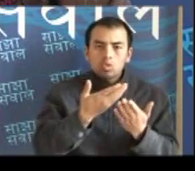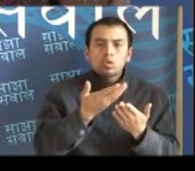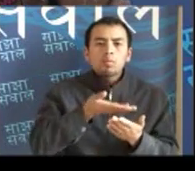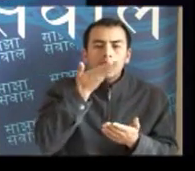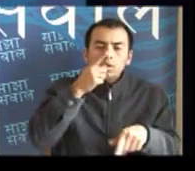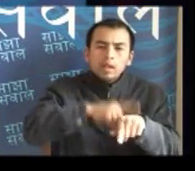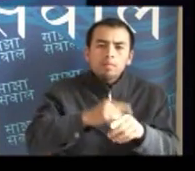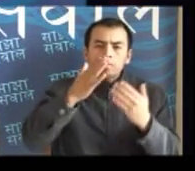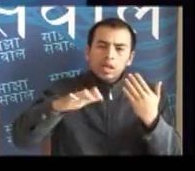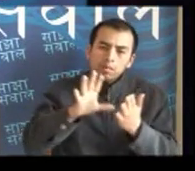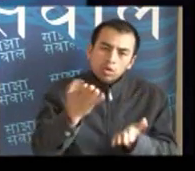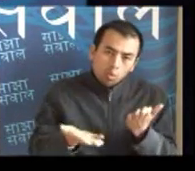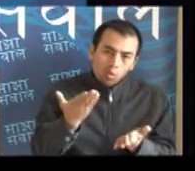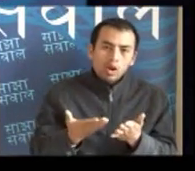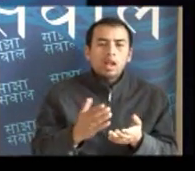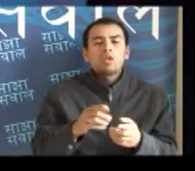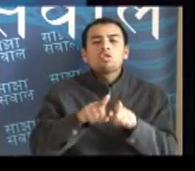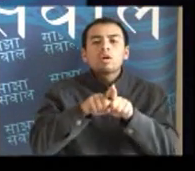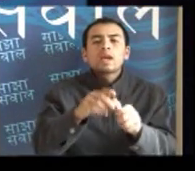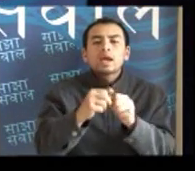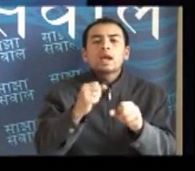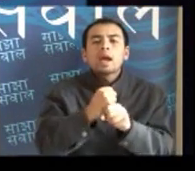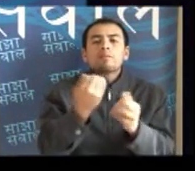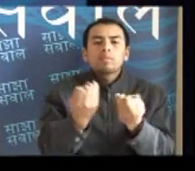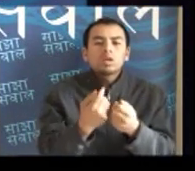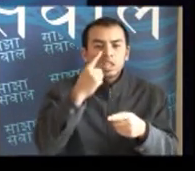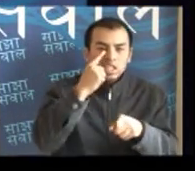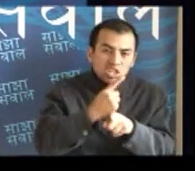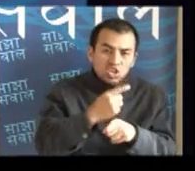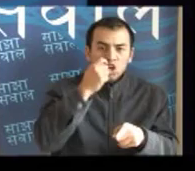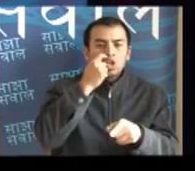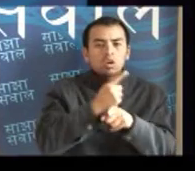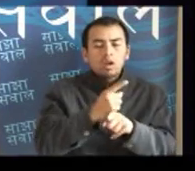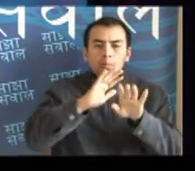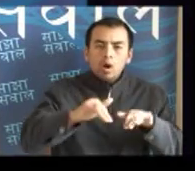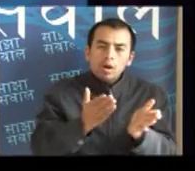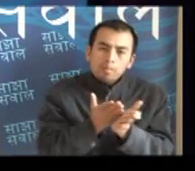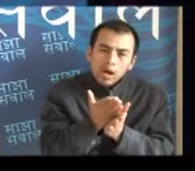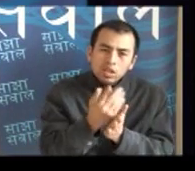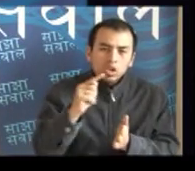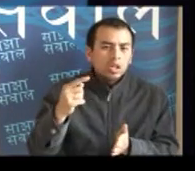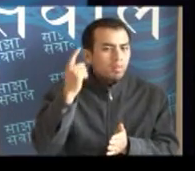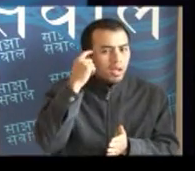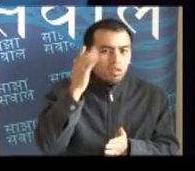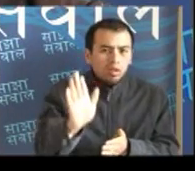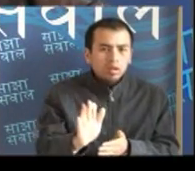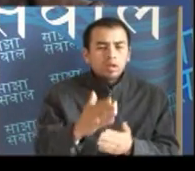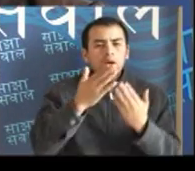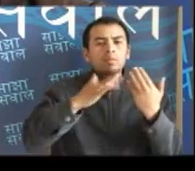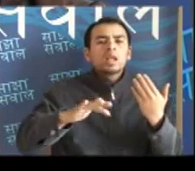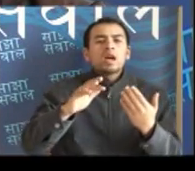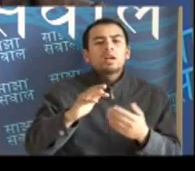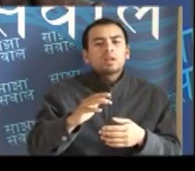विद्यार्थीहरूबाट अथवा सहकर्मी साथीहरू शिक्षक शिक्षिकाहरूबाट फरक व्यवहार कहिले अनुभव गर्नु पर्यो? विद्यार्थी